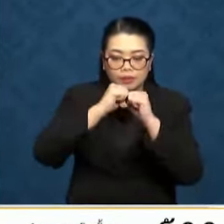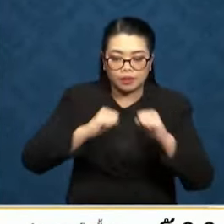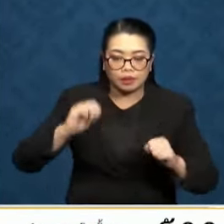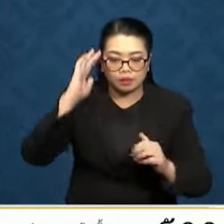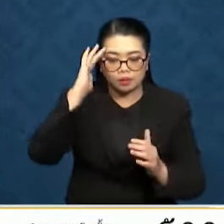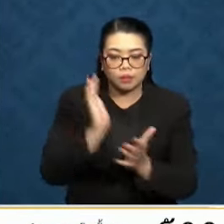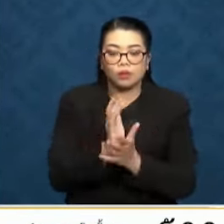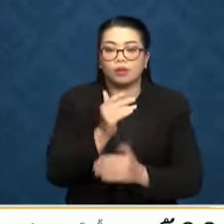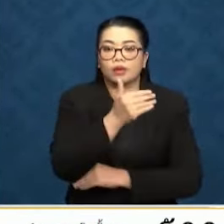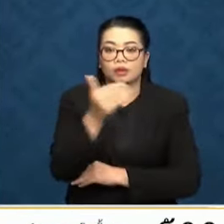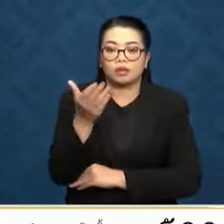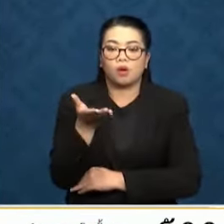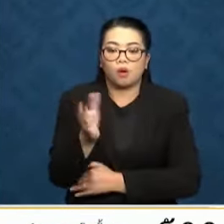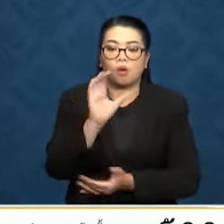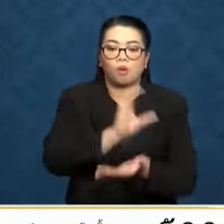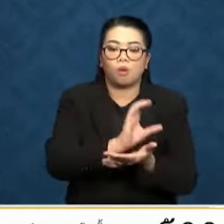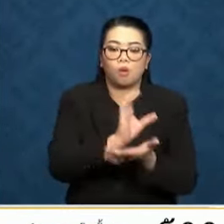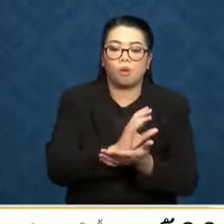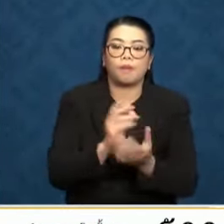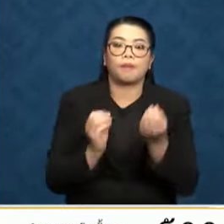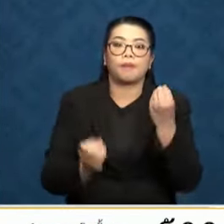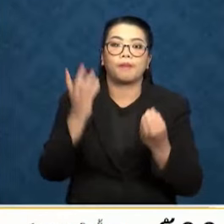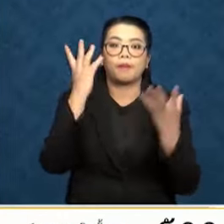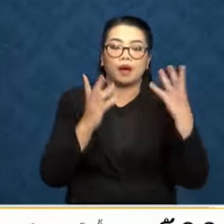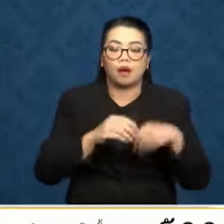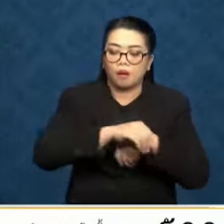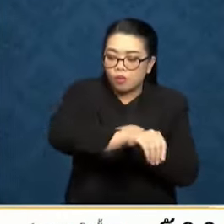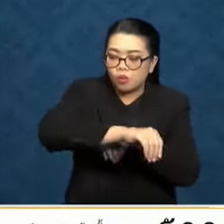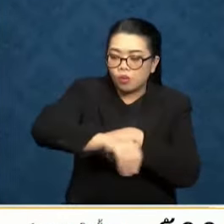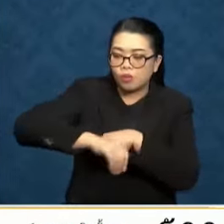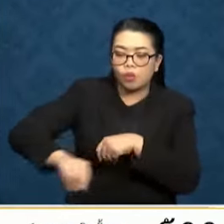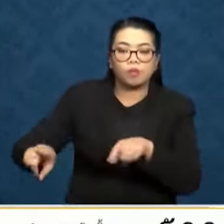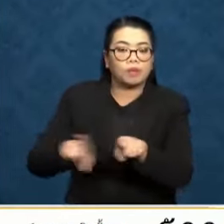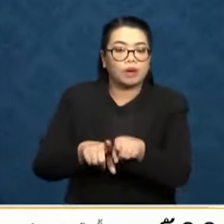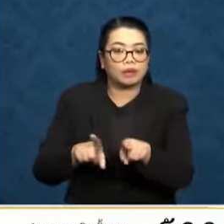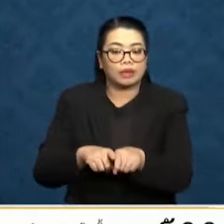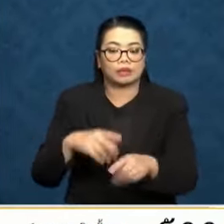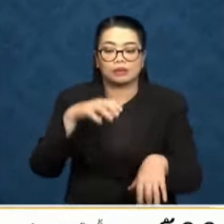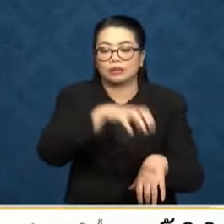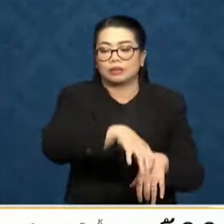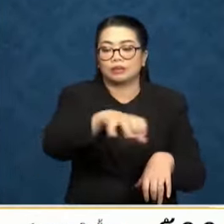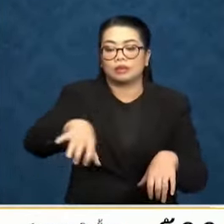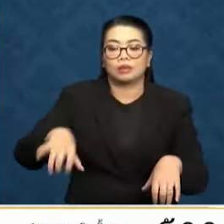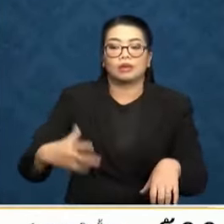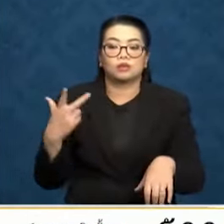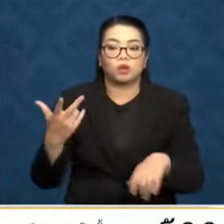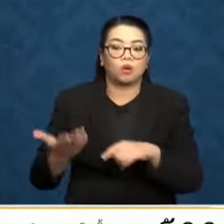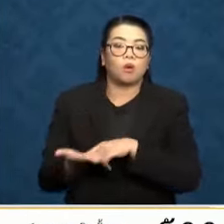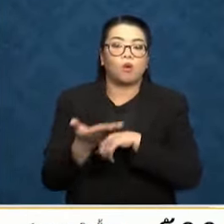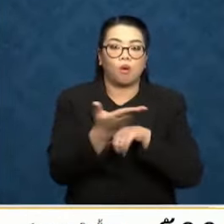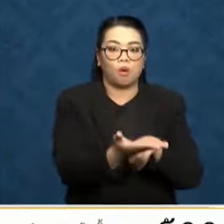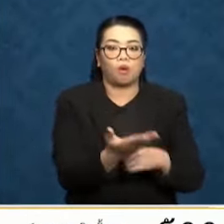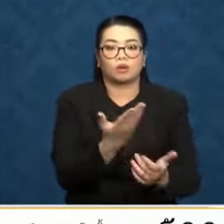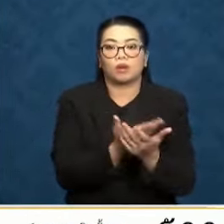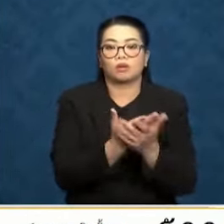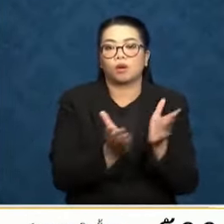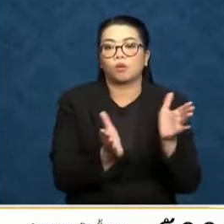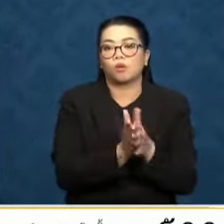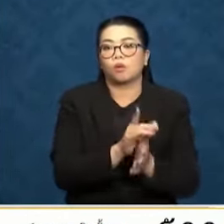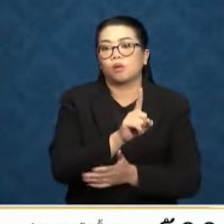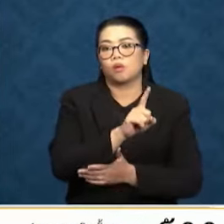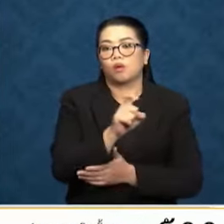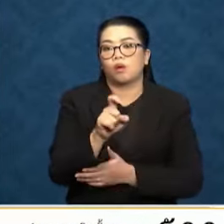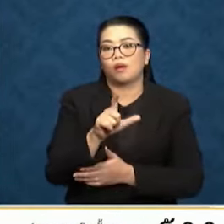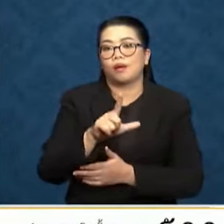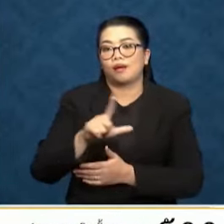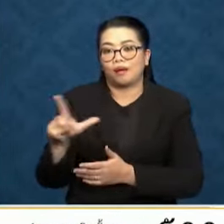งบประมาณในการปลูกป่าเช่นเดียวกันค่ะ 3กรมนี้นะคะ 3หน่วยงานนี้ขอมาประมาณ 100ล้านคืออัน